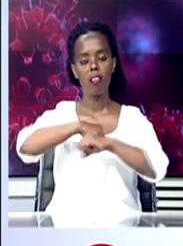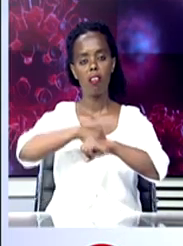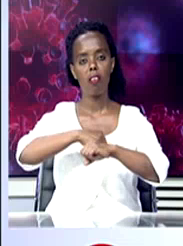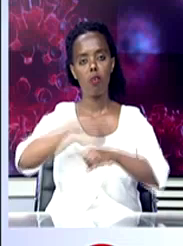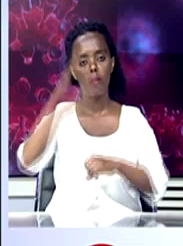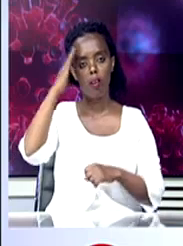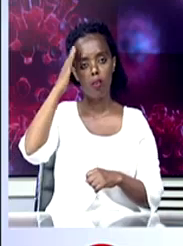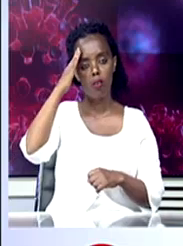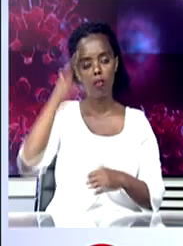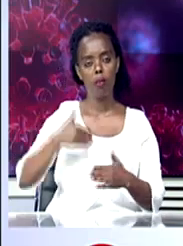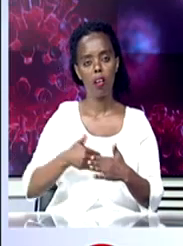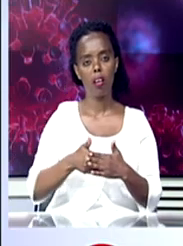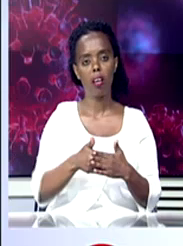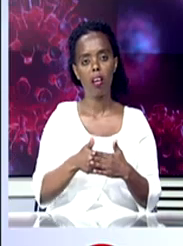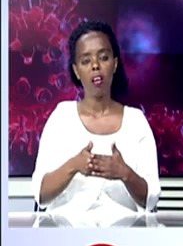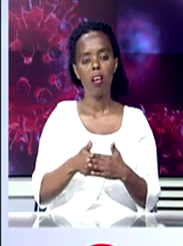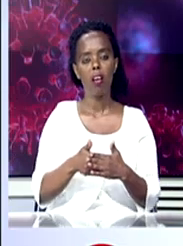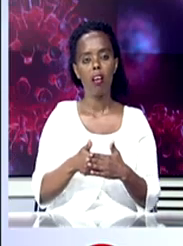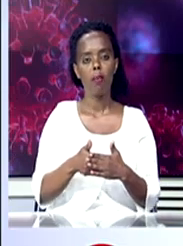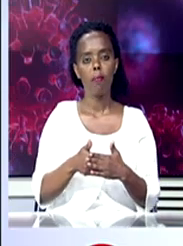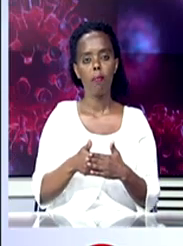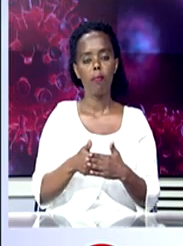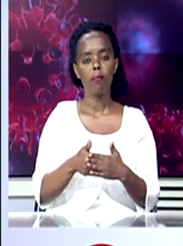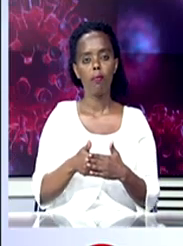kunis hubannoon isa bira gahee akka